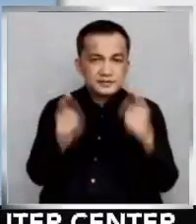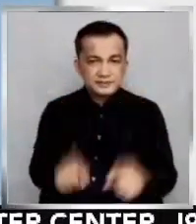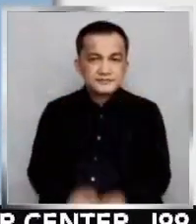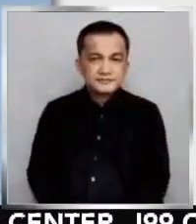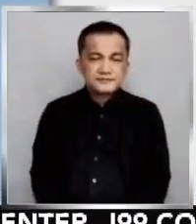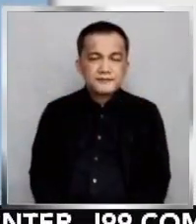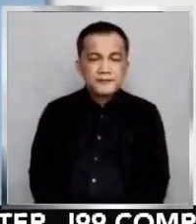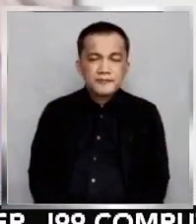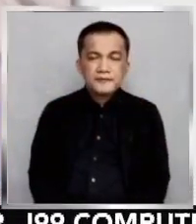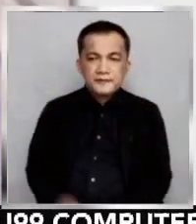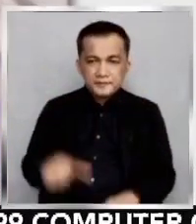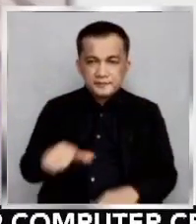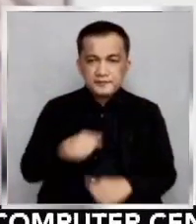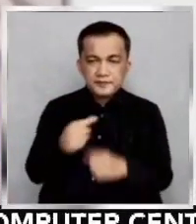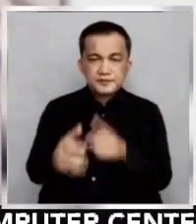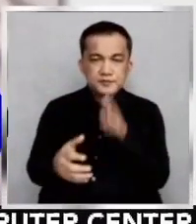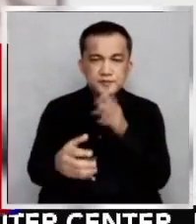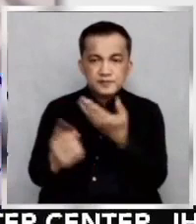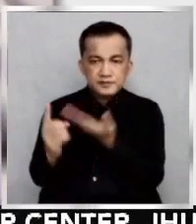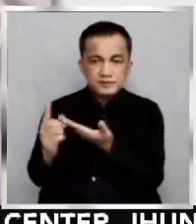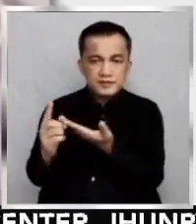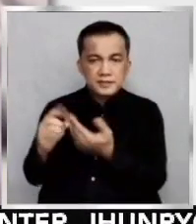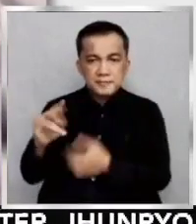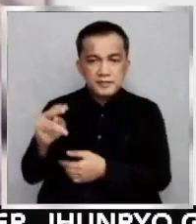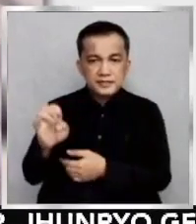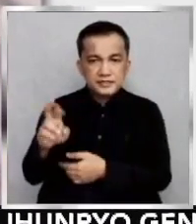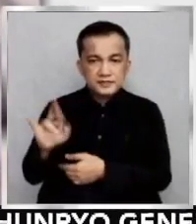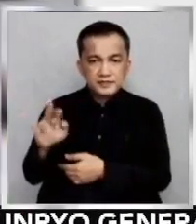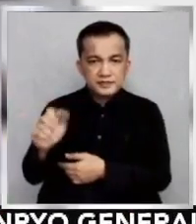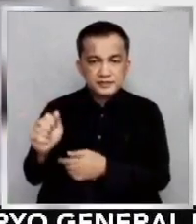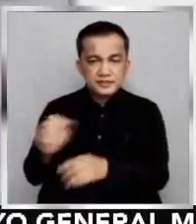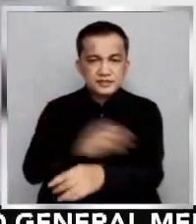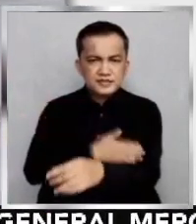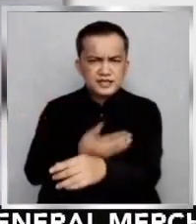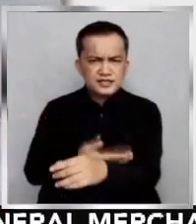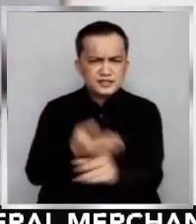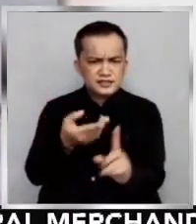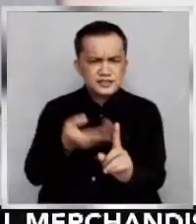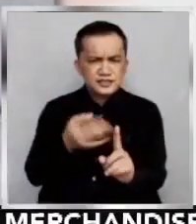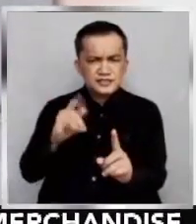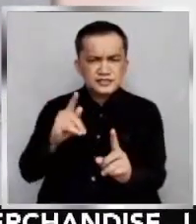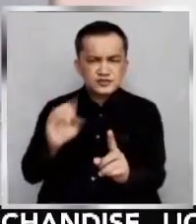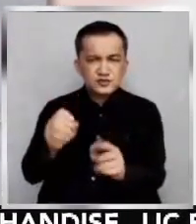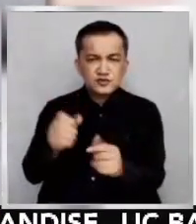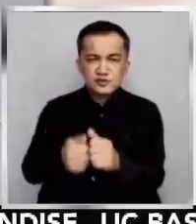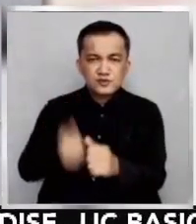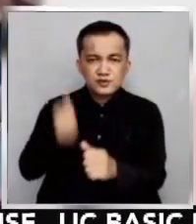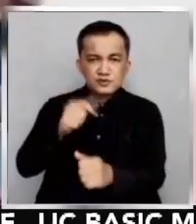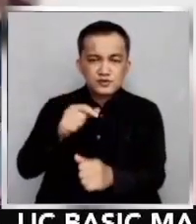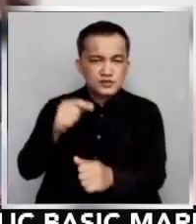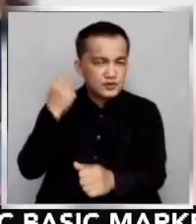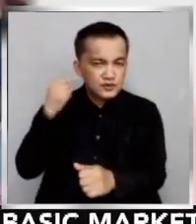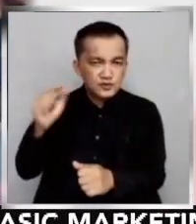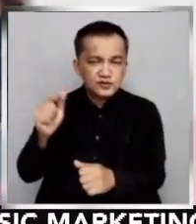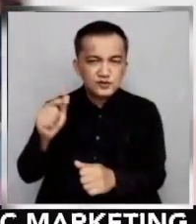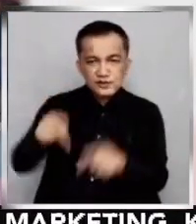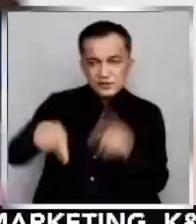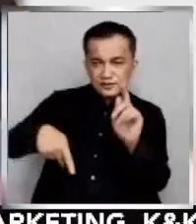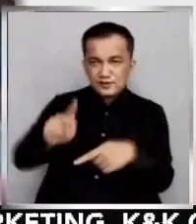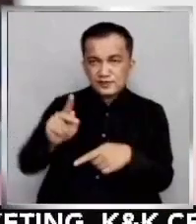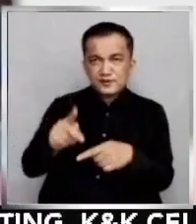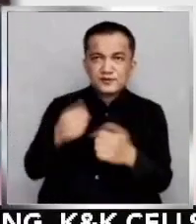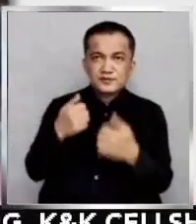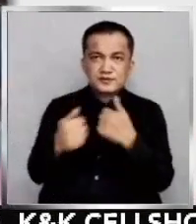Proud mommy si Kapuso Primetime Queen Marian Rivera sa anak na si Sixto na nagwagi ng gold medal sa isang taekwondo competition. Siya rin